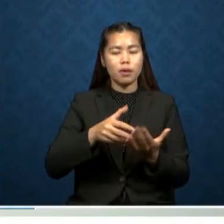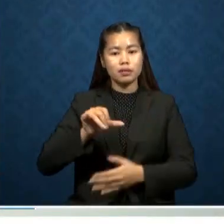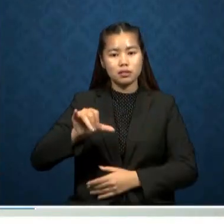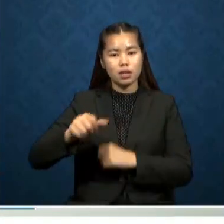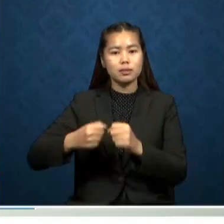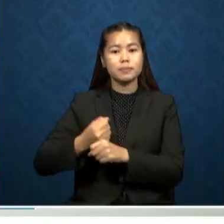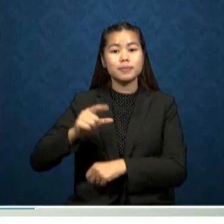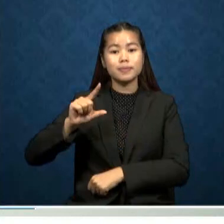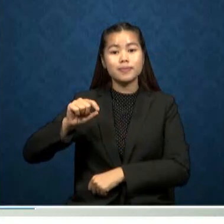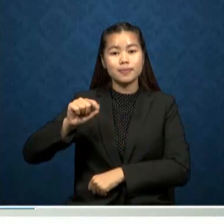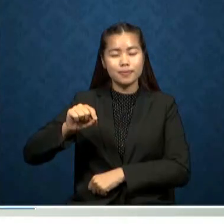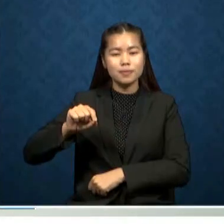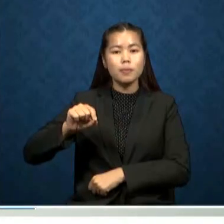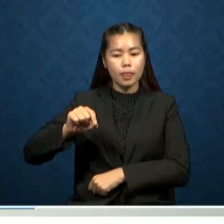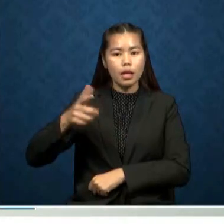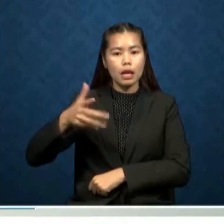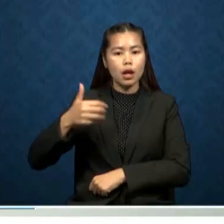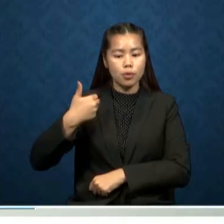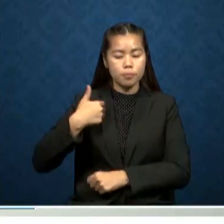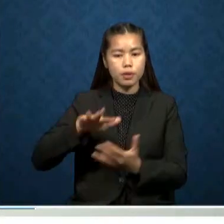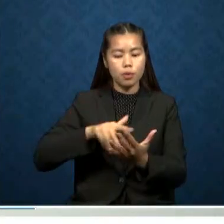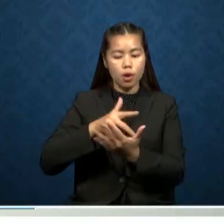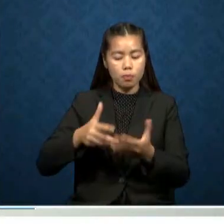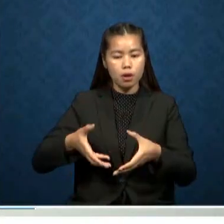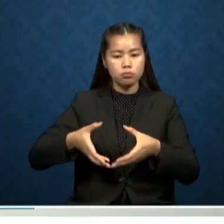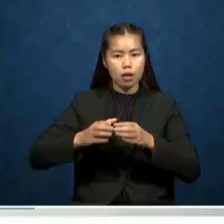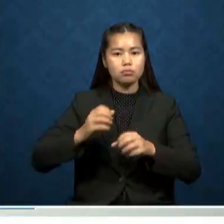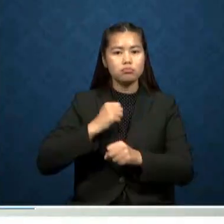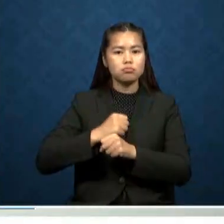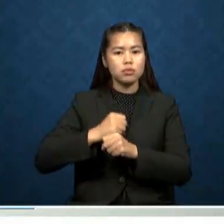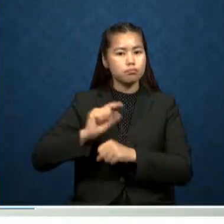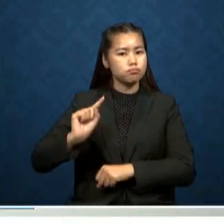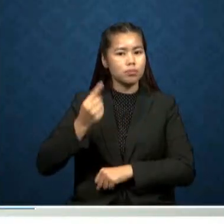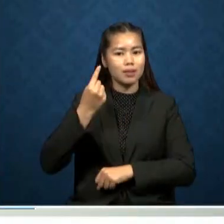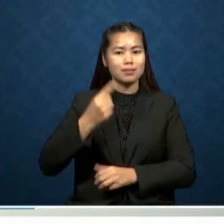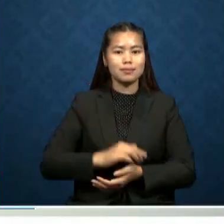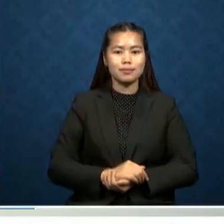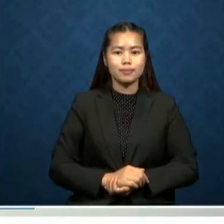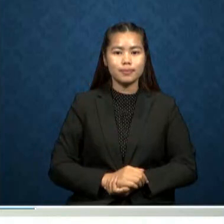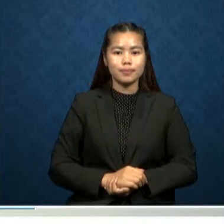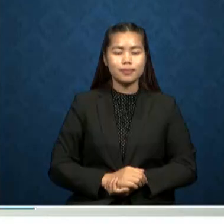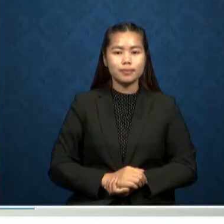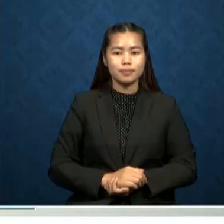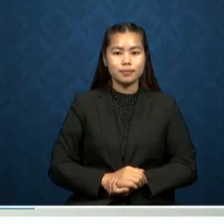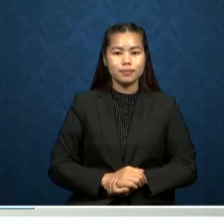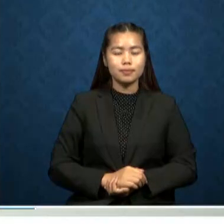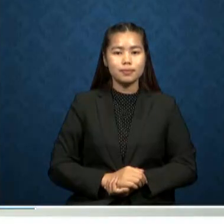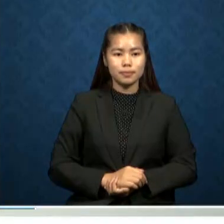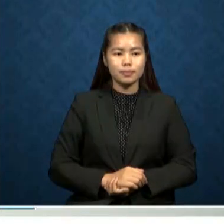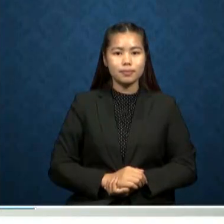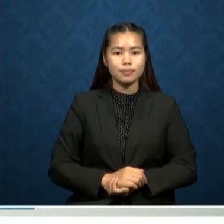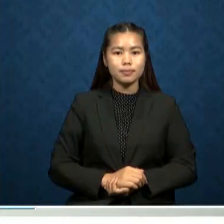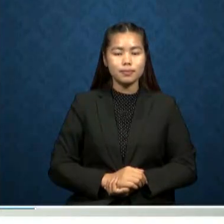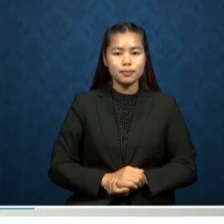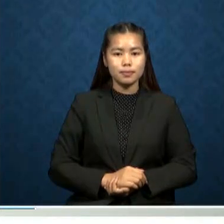ปีรวมทั้งการวางแผนพัฒนาเป็นกองทัพดิจิตอลสำหรับระบบ